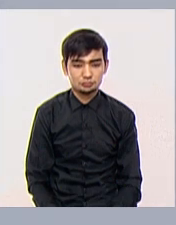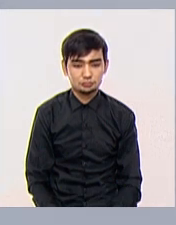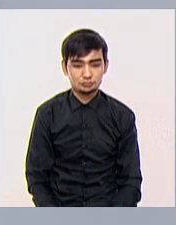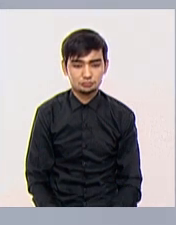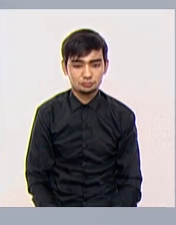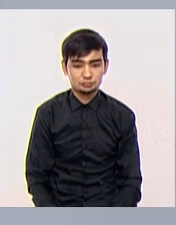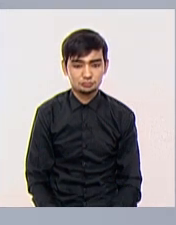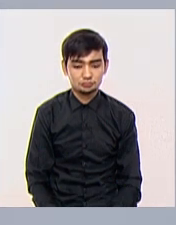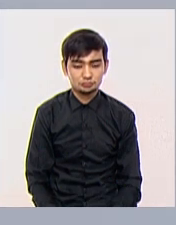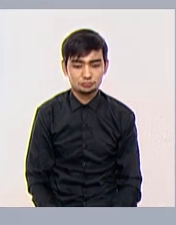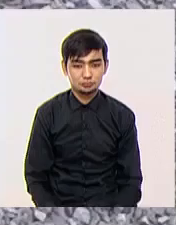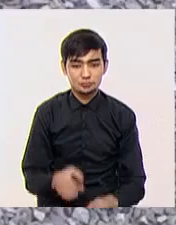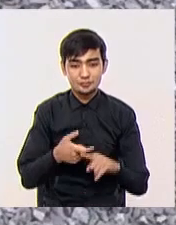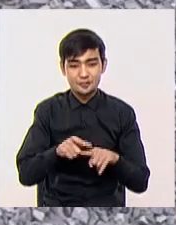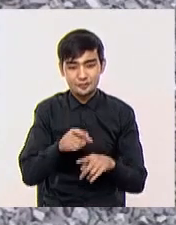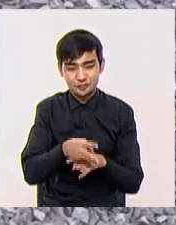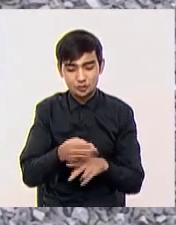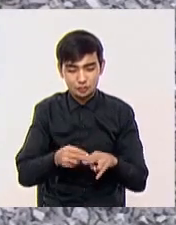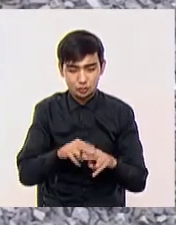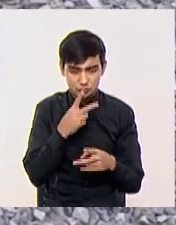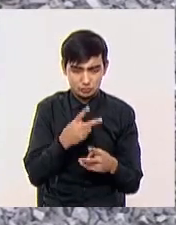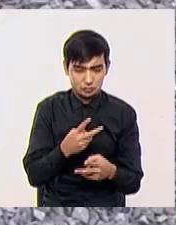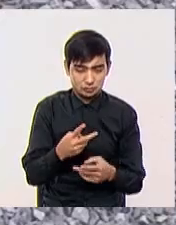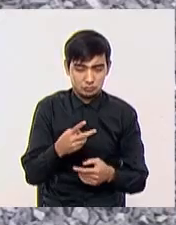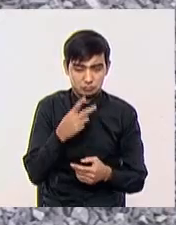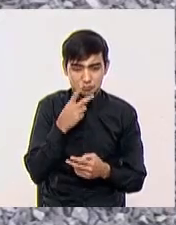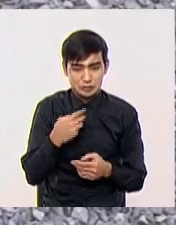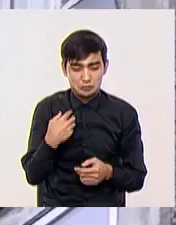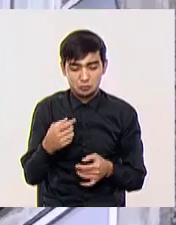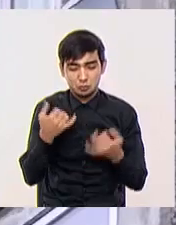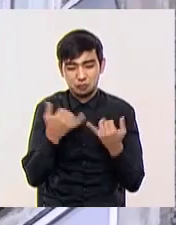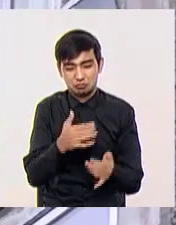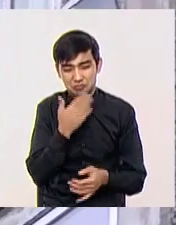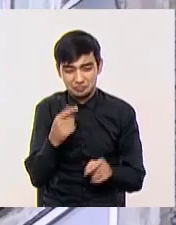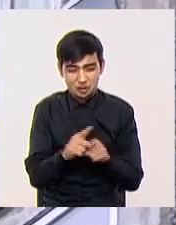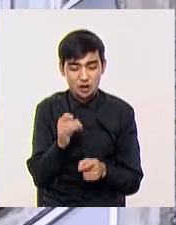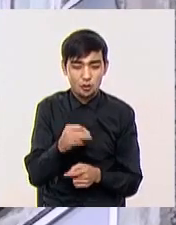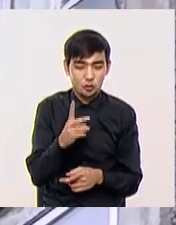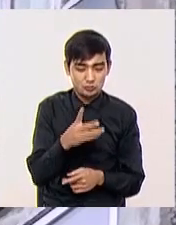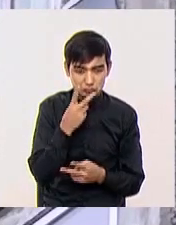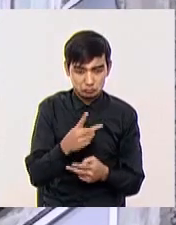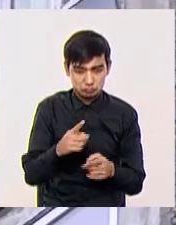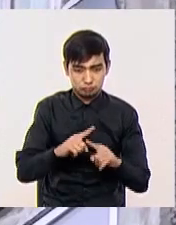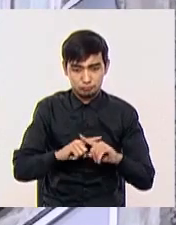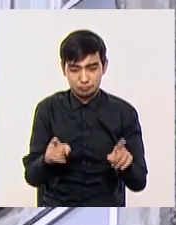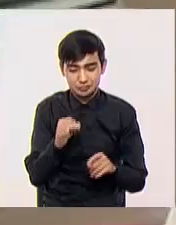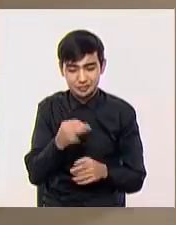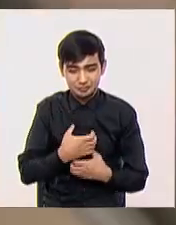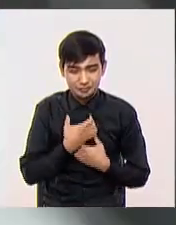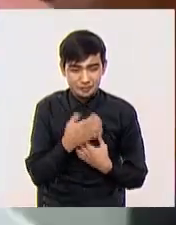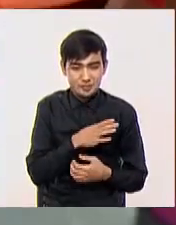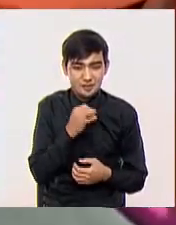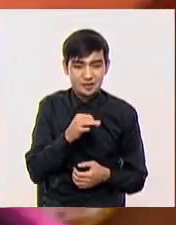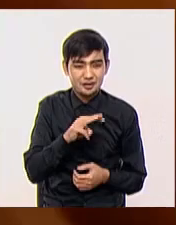Кошмар. Это видео одних возмутило, другие не удивились, третьи засомневались. Мы попросили повторить опыт жителя Темиртау